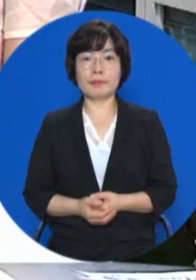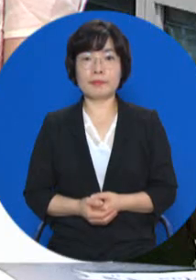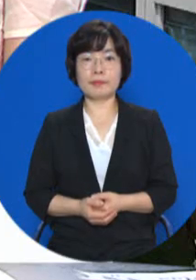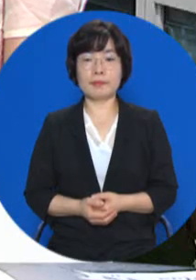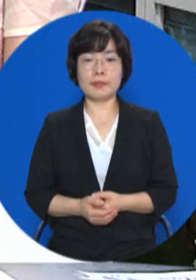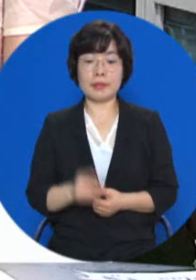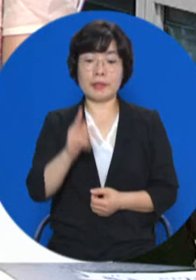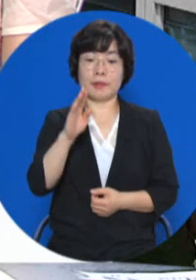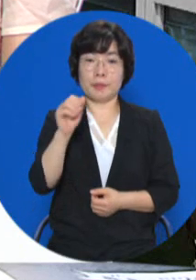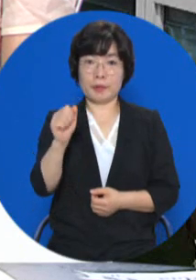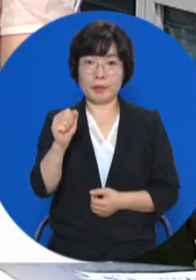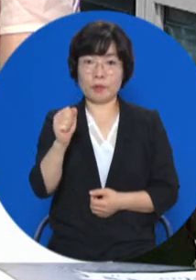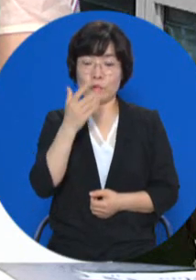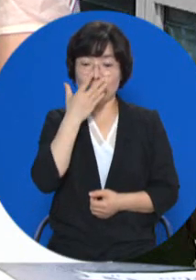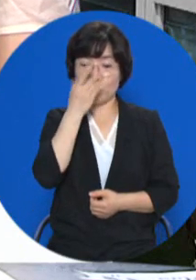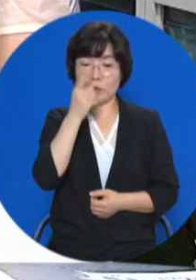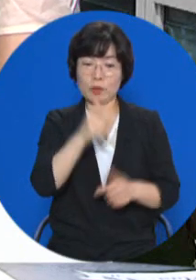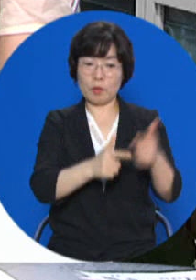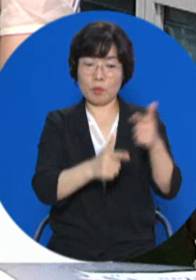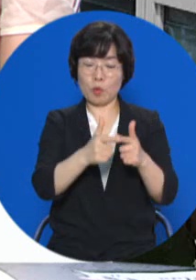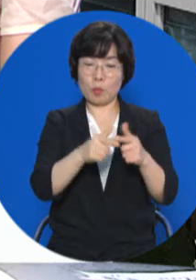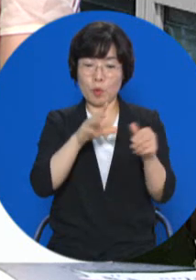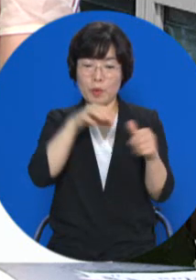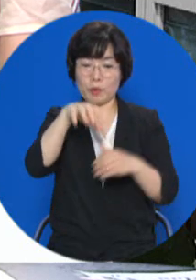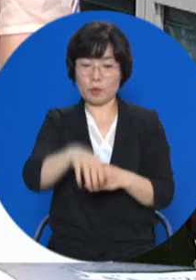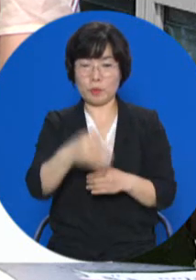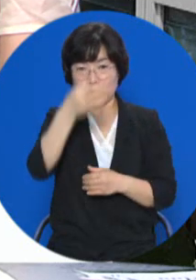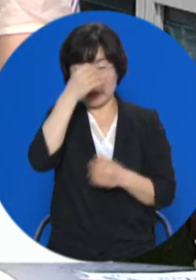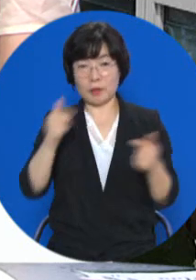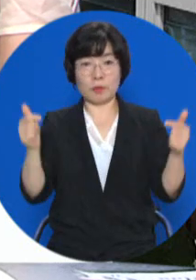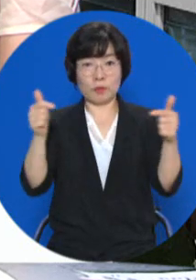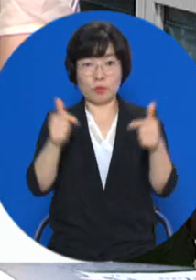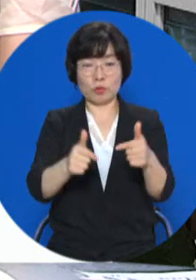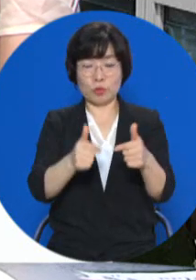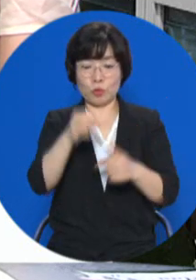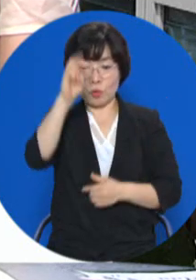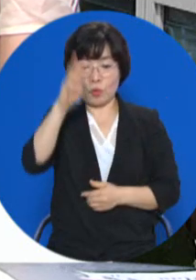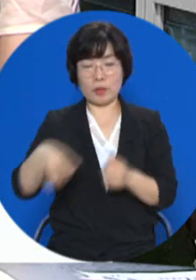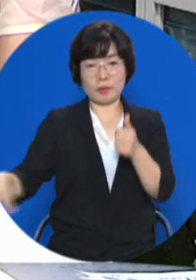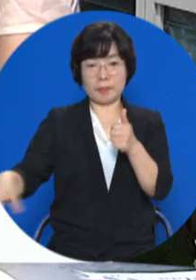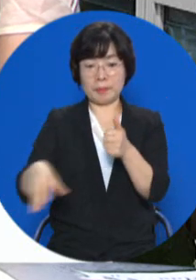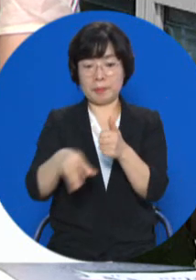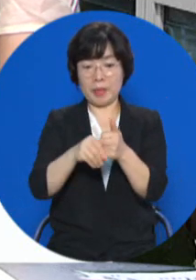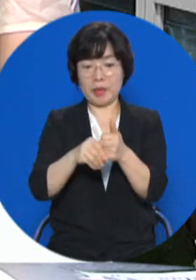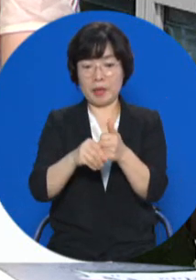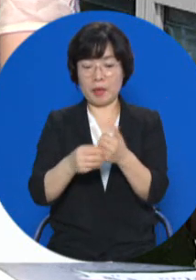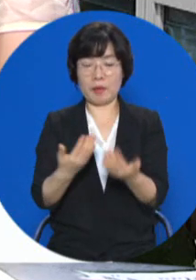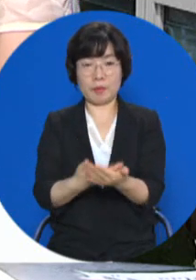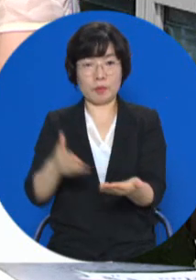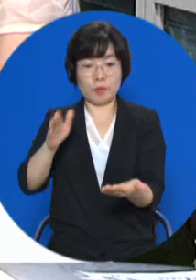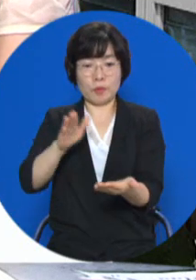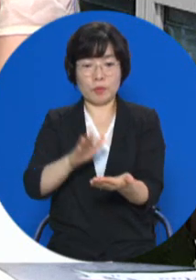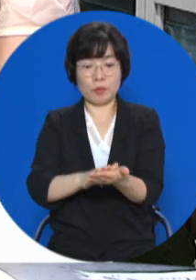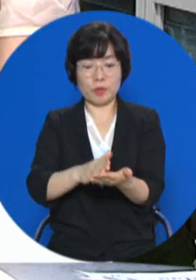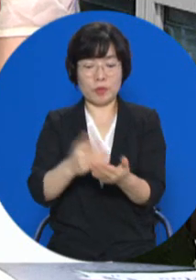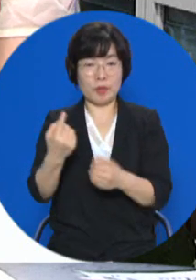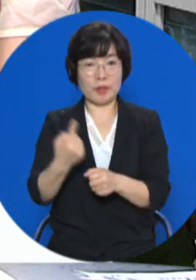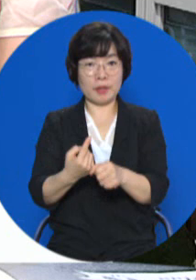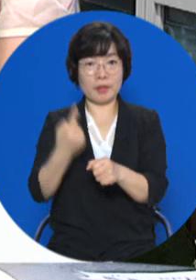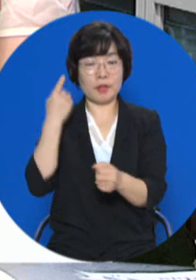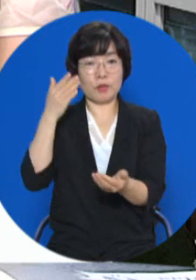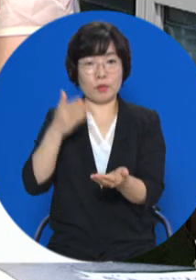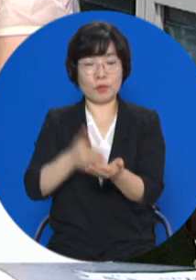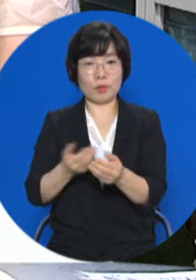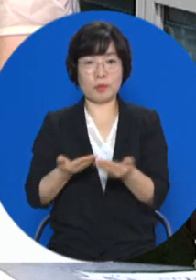네, KBS가 순천과 목포 방송국의 기능을 줄이고 광주 총국 중심으로 재편하려 한다는 소식 지난해